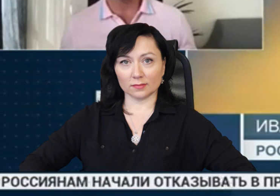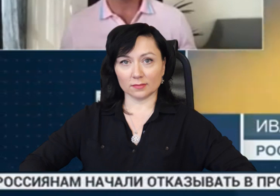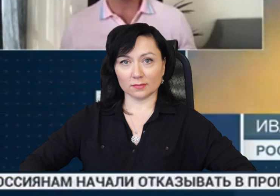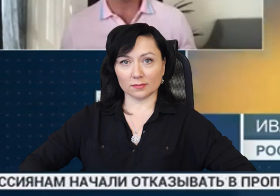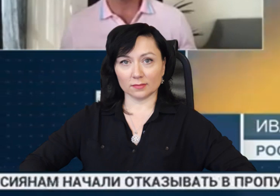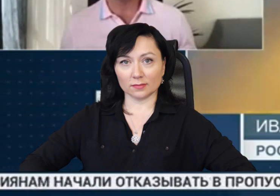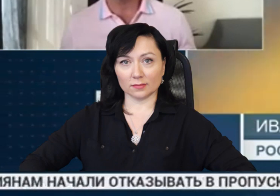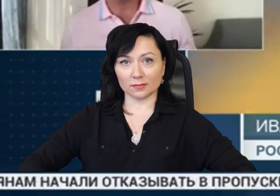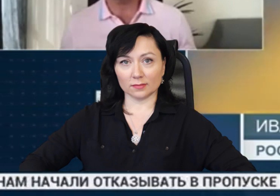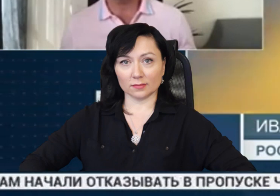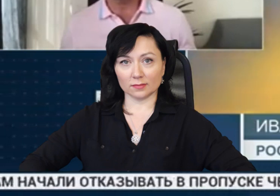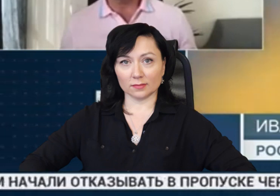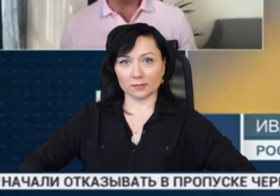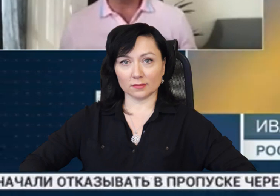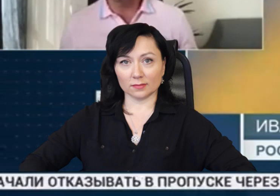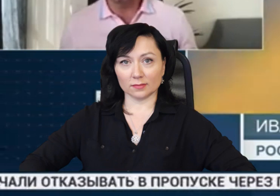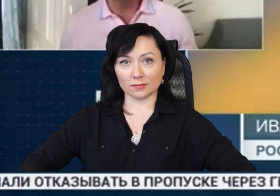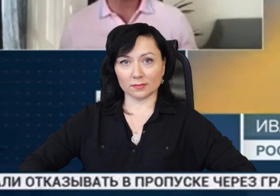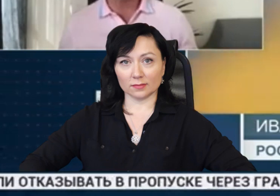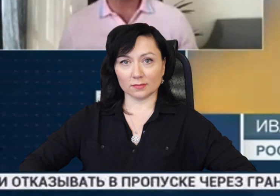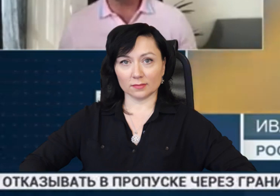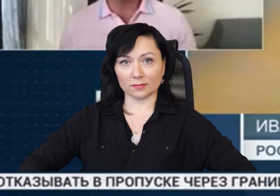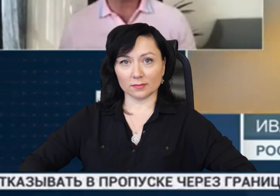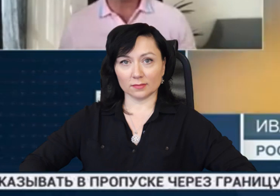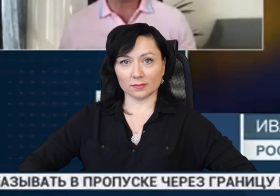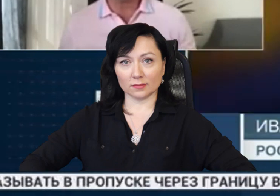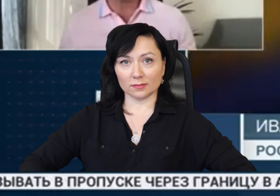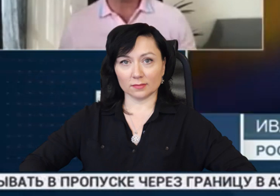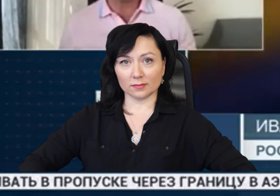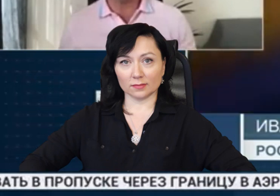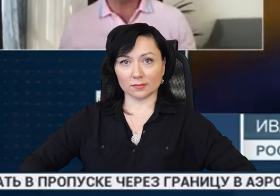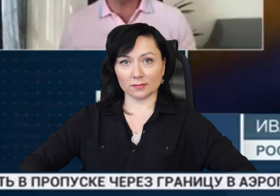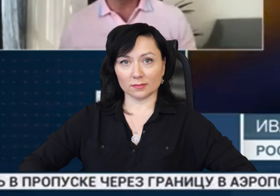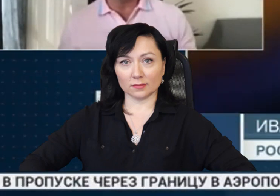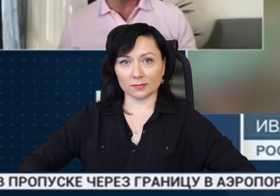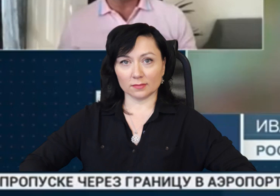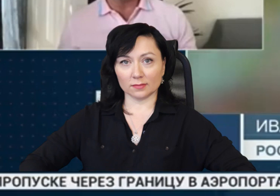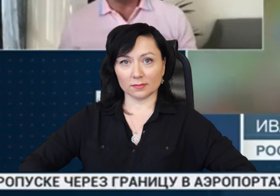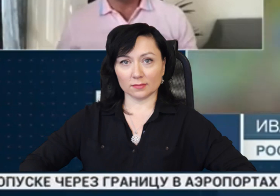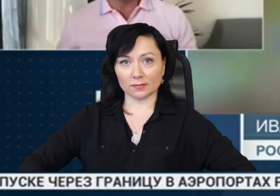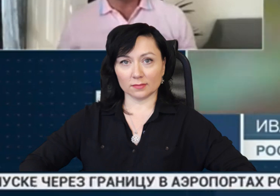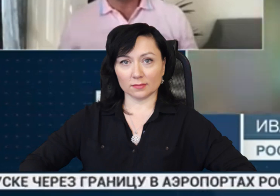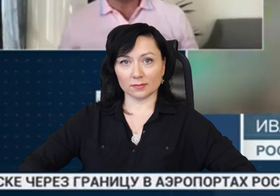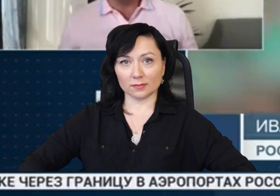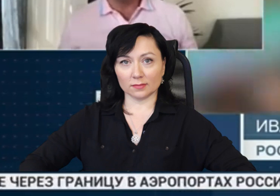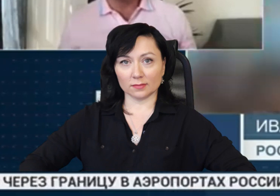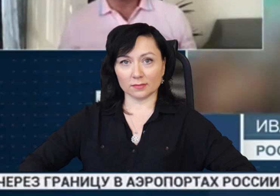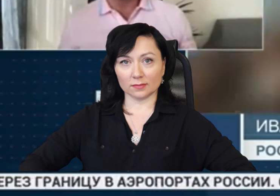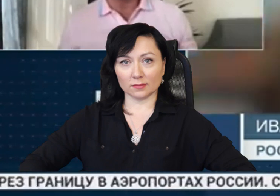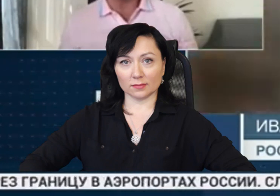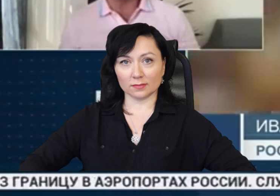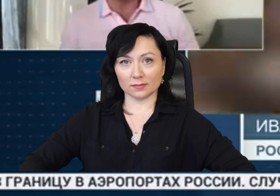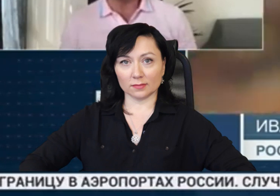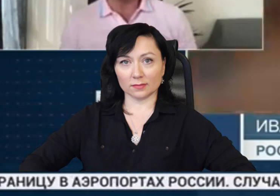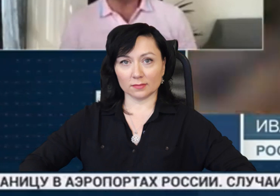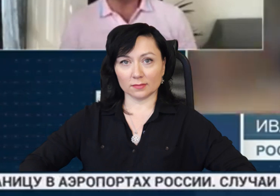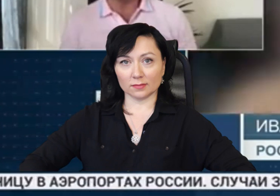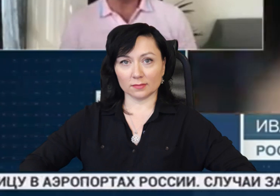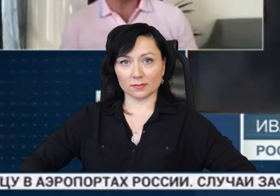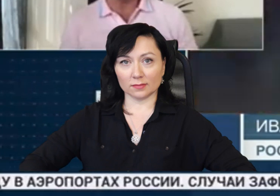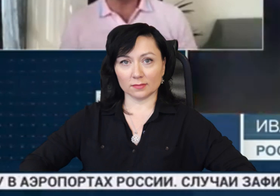туристам летящим за границу мы Настоятельно рекомендуем сейчас приезжать в аэропорт минимум за три часа